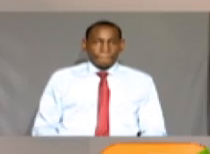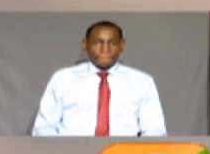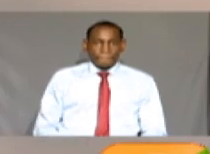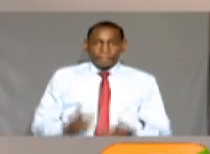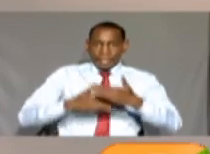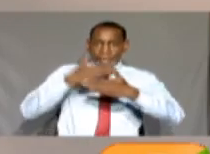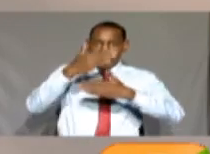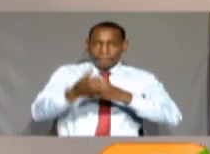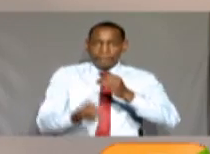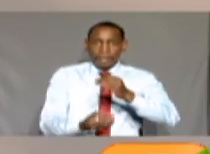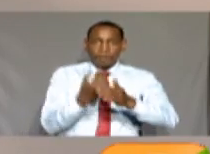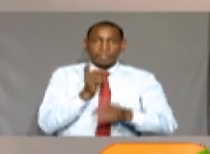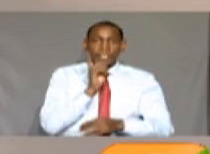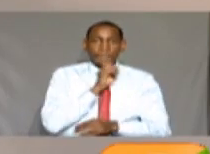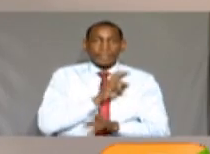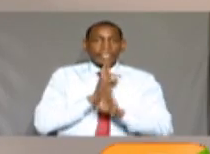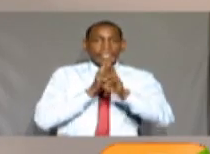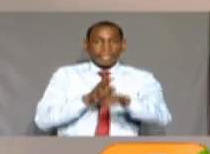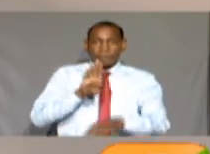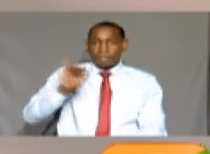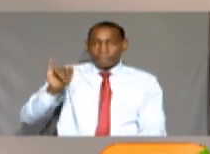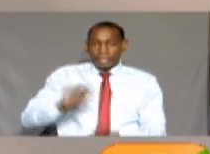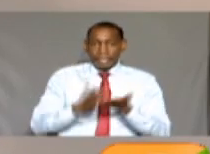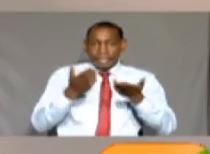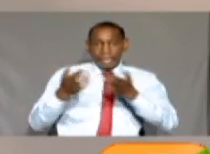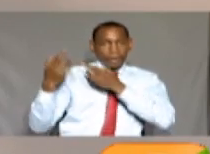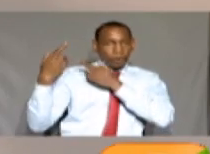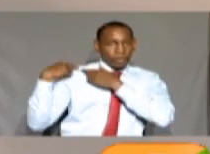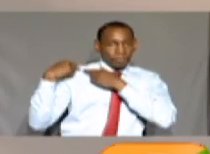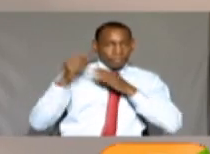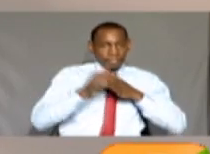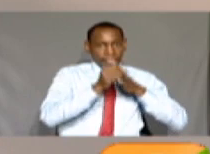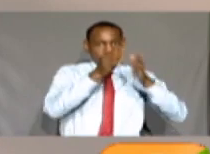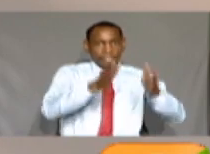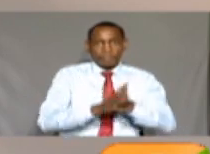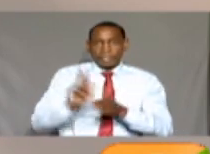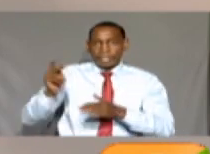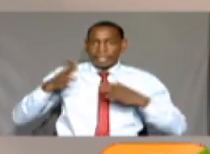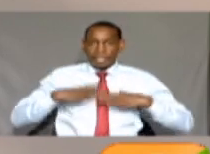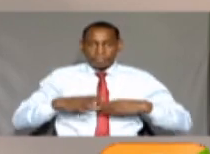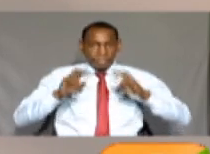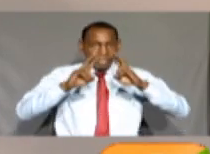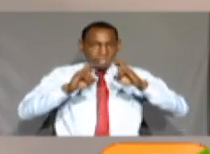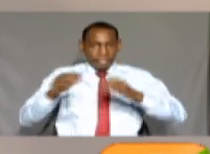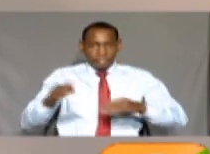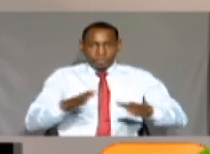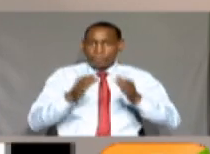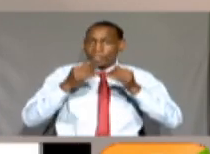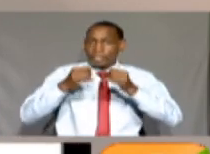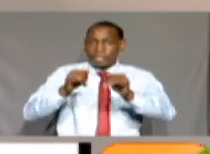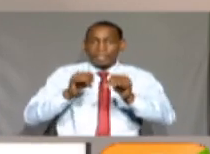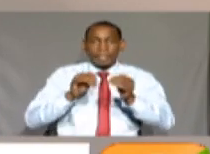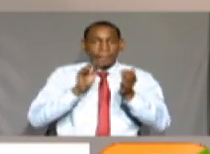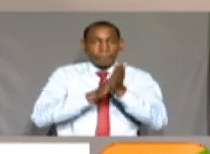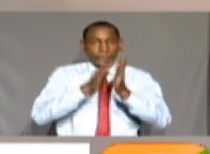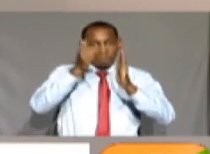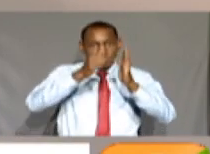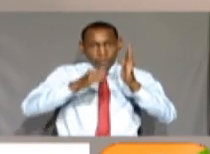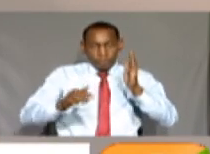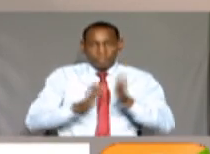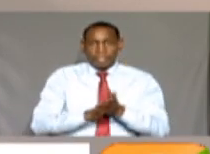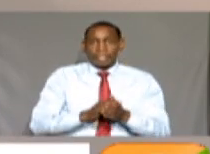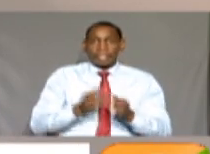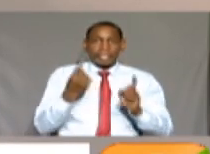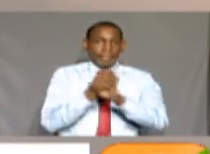Baada ya kuzinduliwa kwa ripoti ya BBI, sasa kibarua ni kwa viongozi na wakenya kutafuta mbinu ya kutekeleza mapendekezo yake.